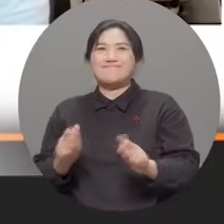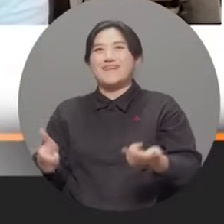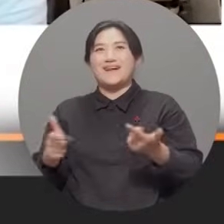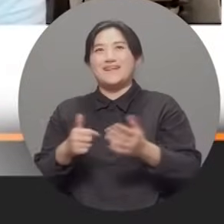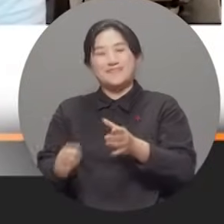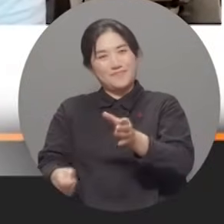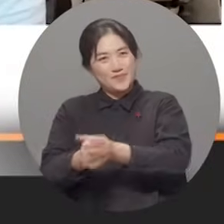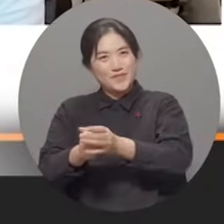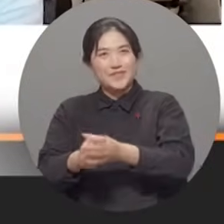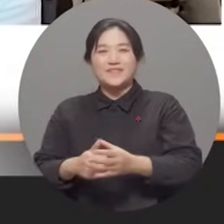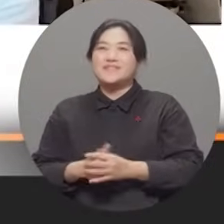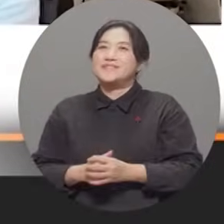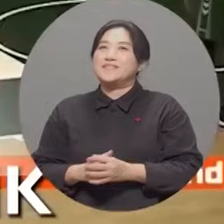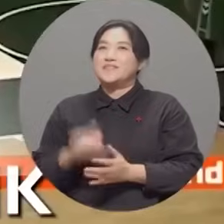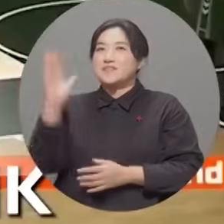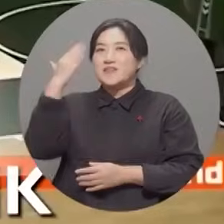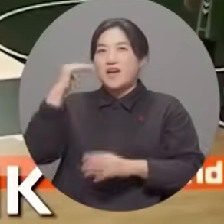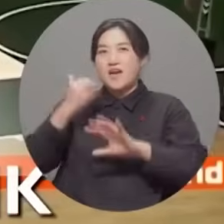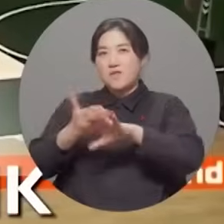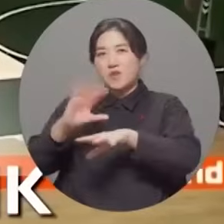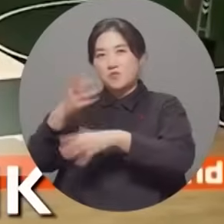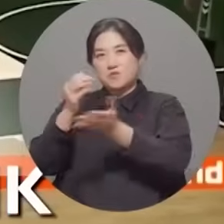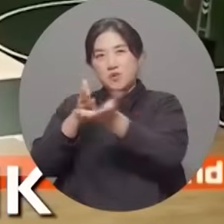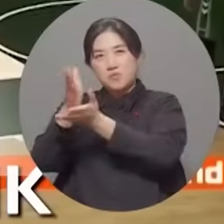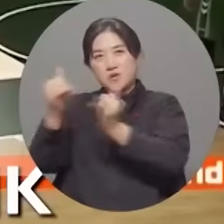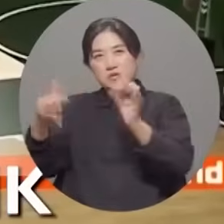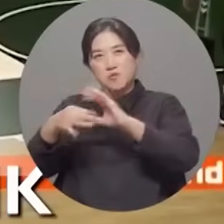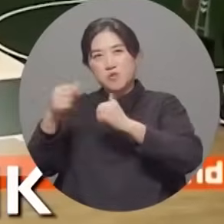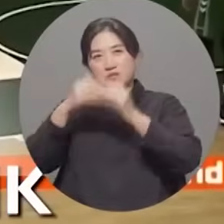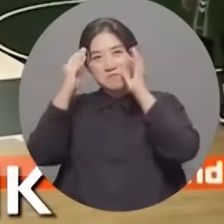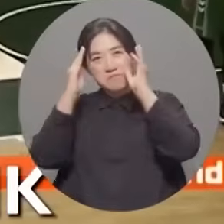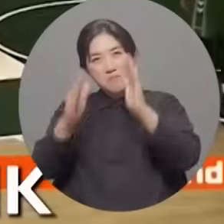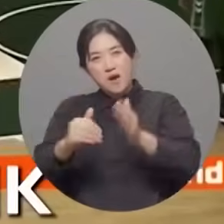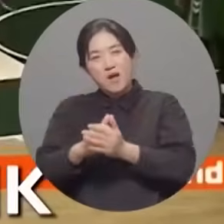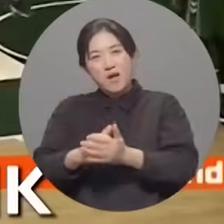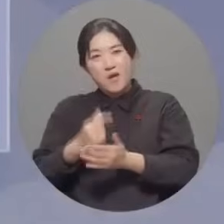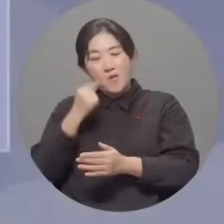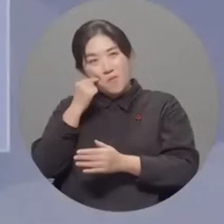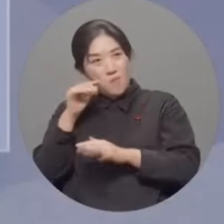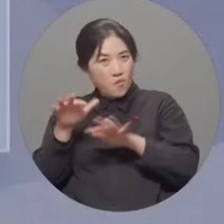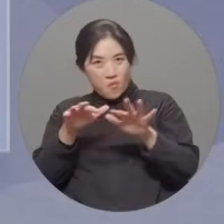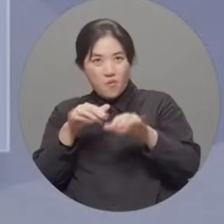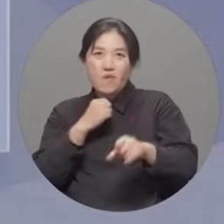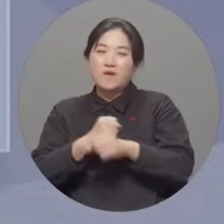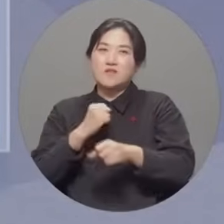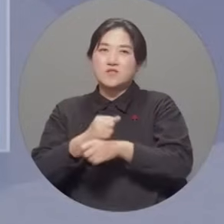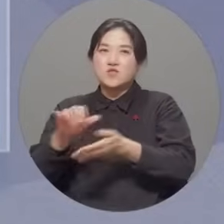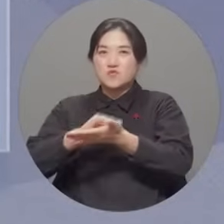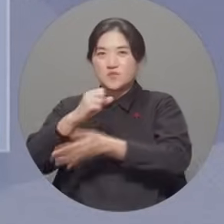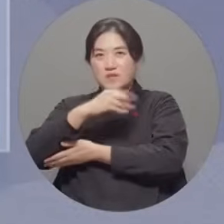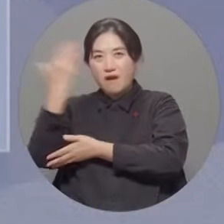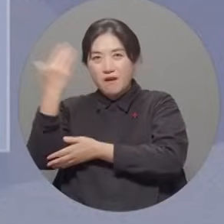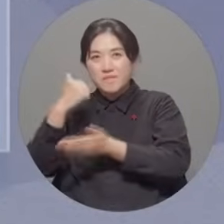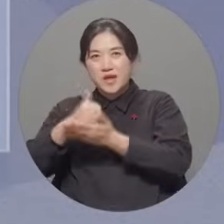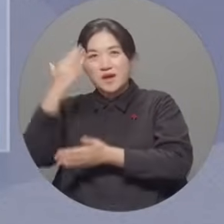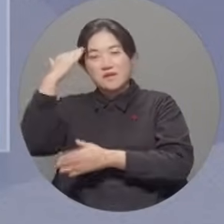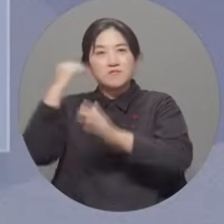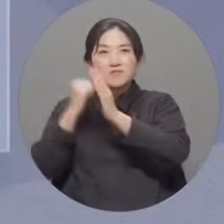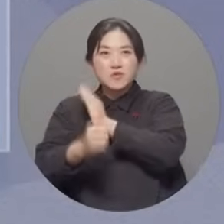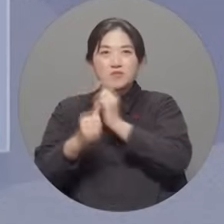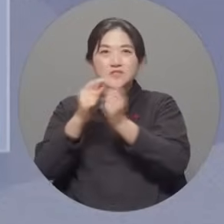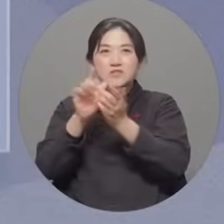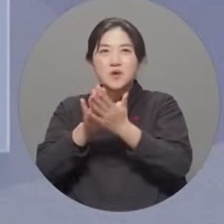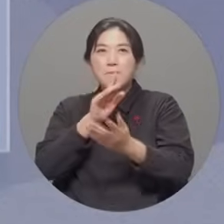방식. 최근 해외 농구 전문가들이 관심을 가져 화제를 모은 데 이어 뉴욕타임즈에선 아예 우리 선수를 직접